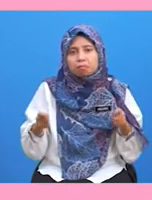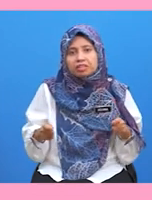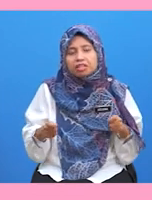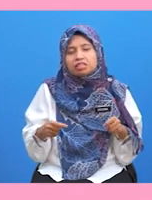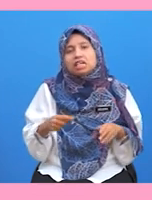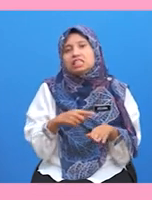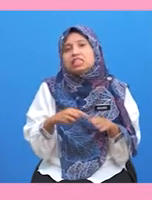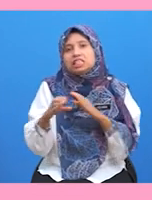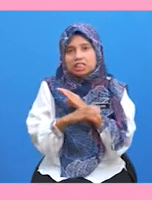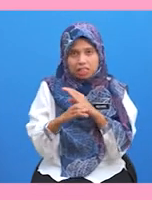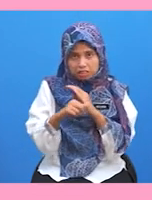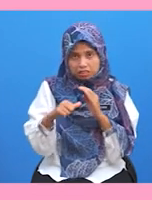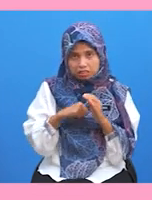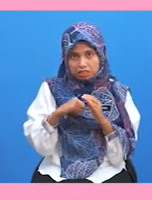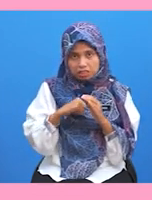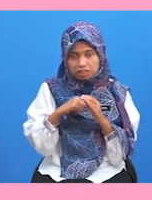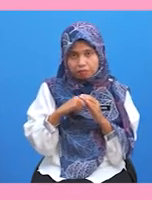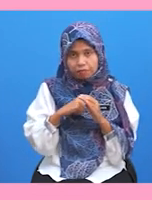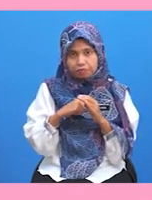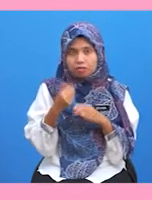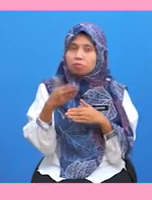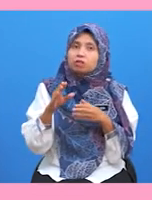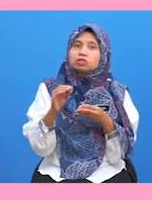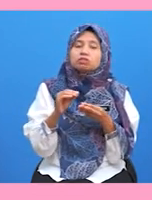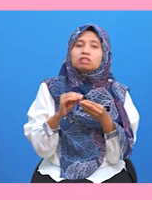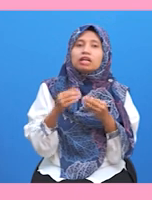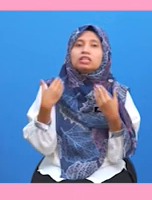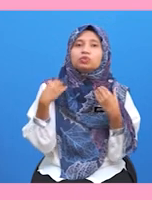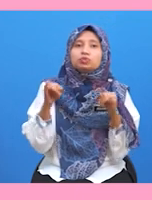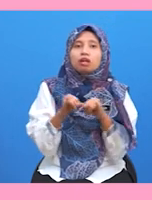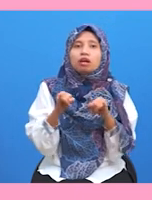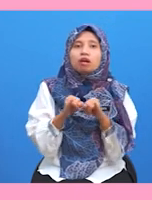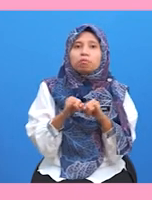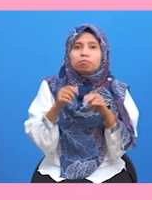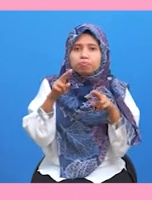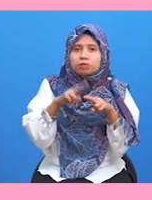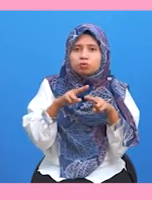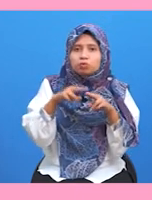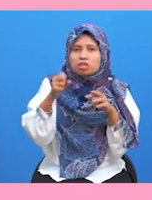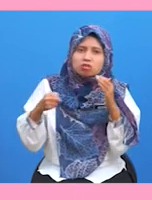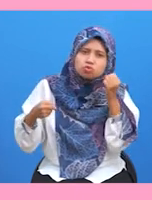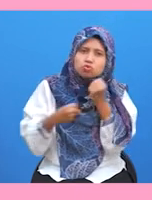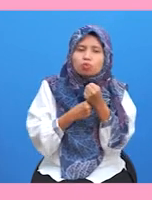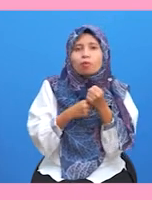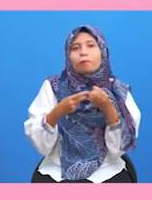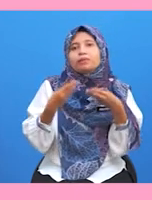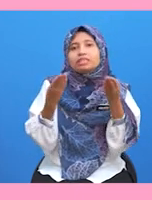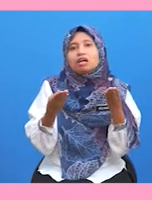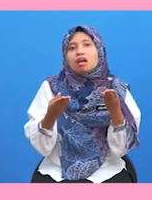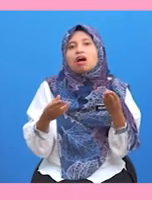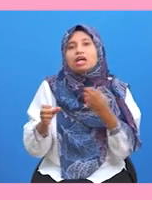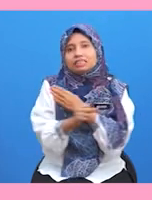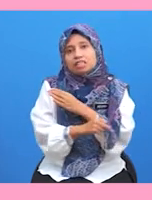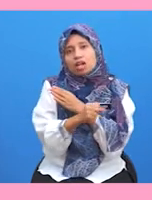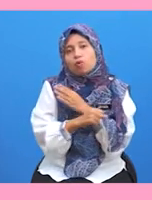Di sebalik penentangan terhadap penyerahan Sarawak, terdapat juga penduduk yang menyokong penyerahan